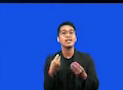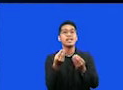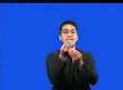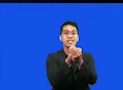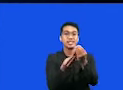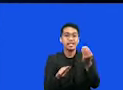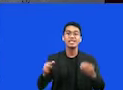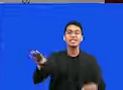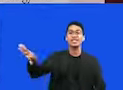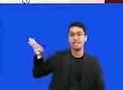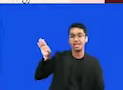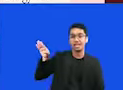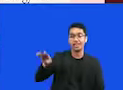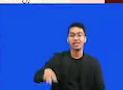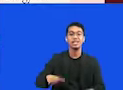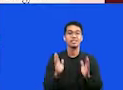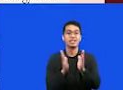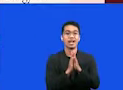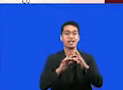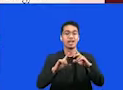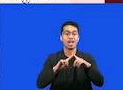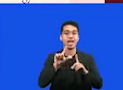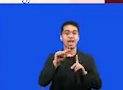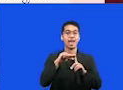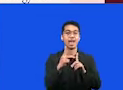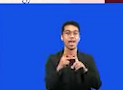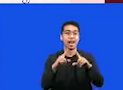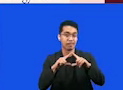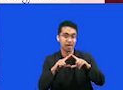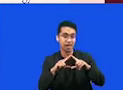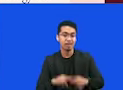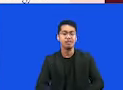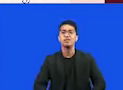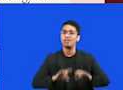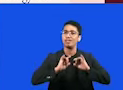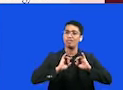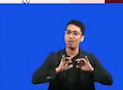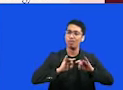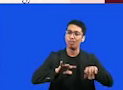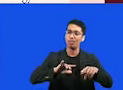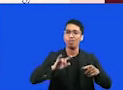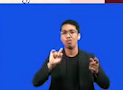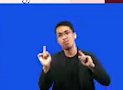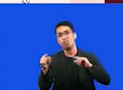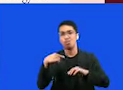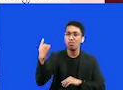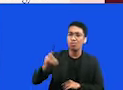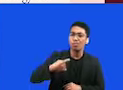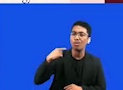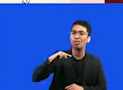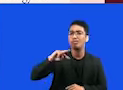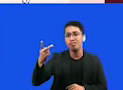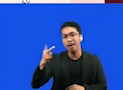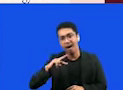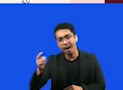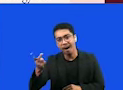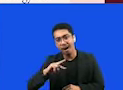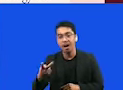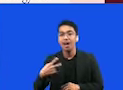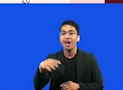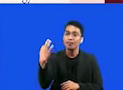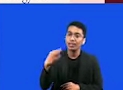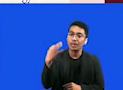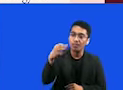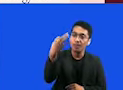generasi Alfa pemasaran itu selalu berereevolusi selalu update ya selalu baru terus untuk